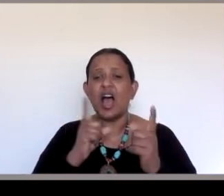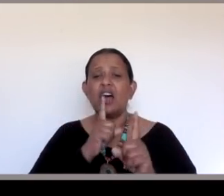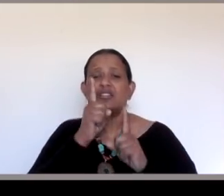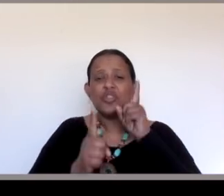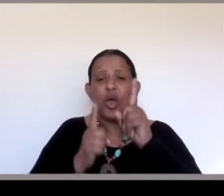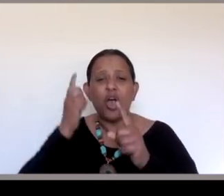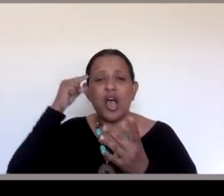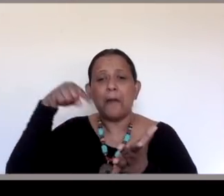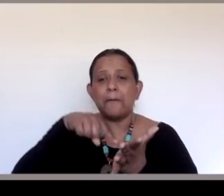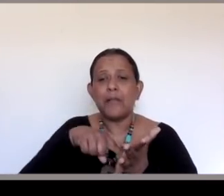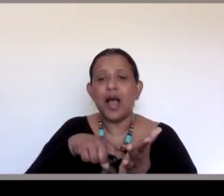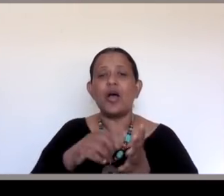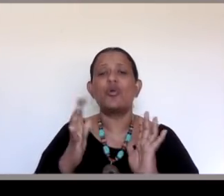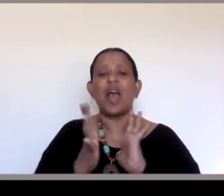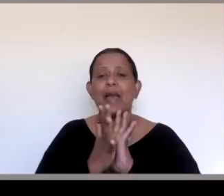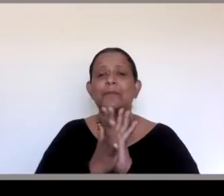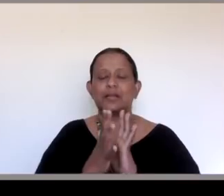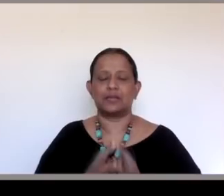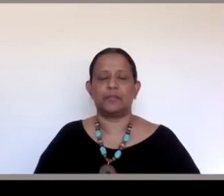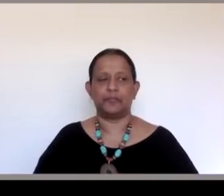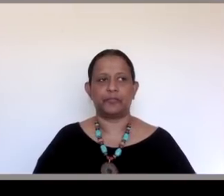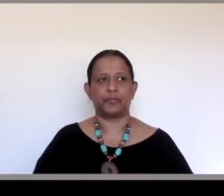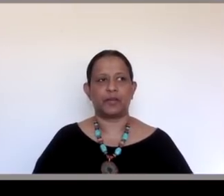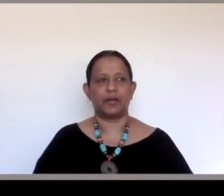महिच्चिया अभी बलमू मे